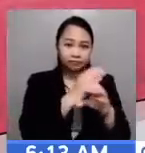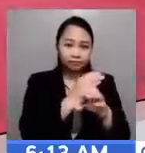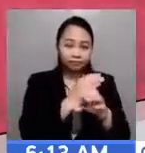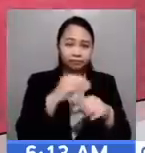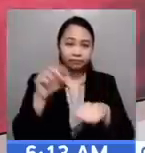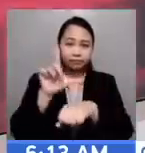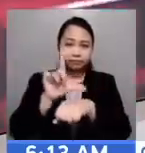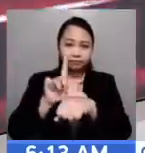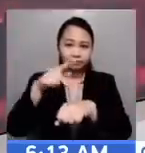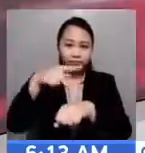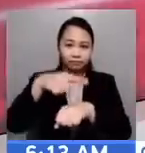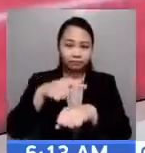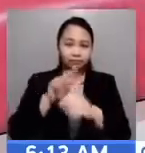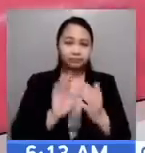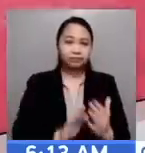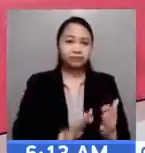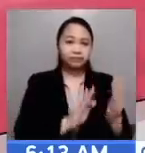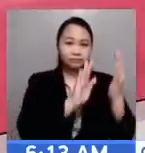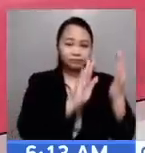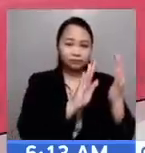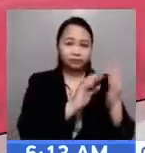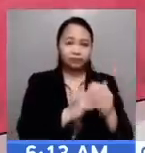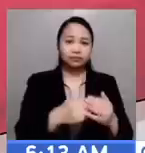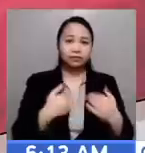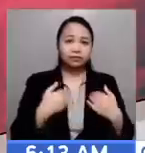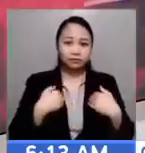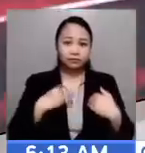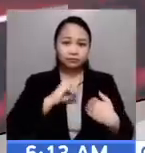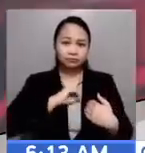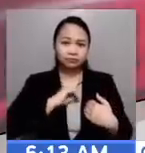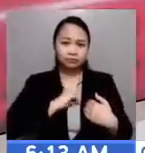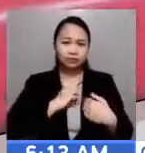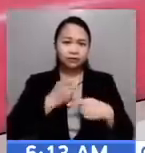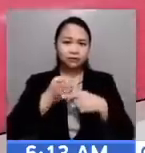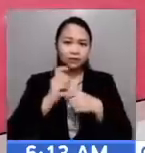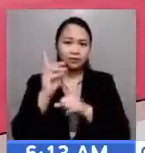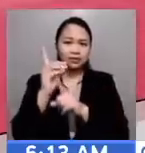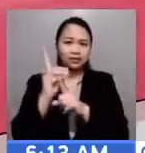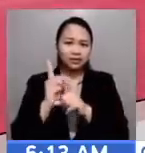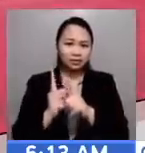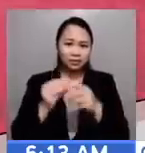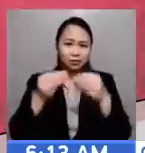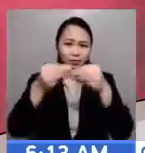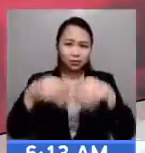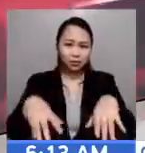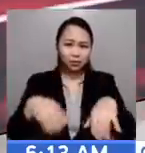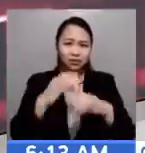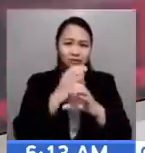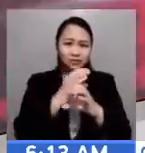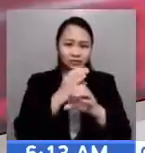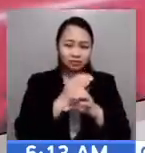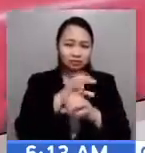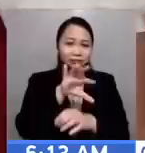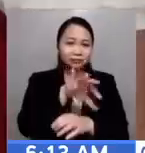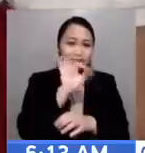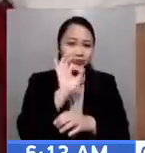at sinabing noong Disyembre pa nawawala ang kanyang sasakyan. May unang balita si Nico Wahe.